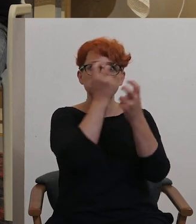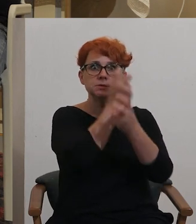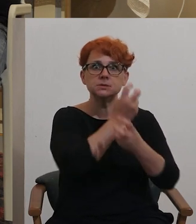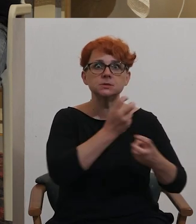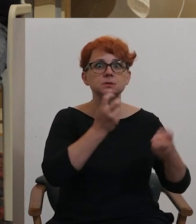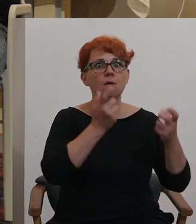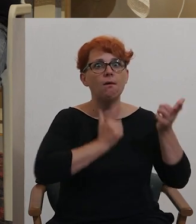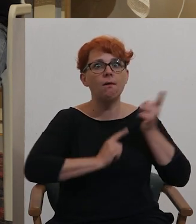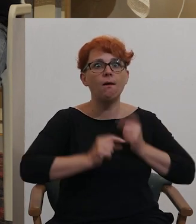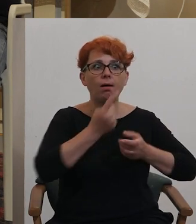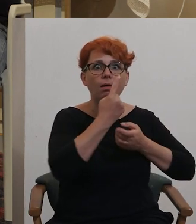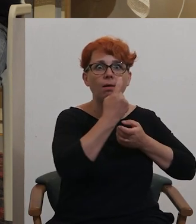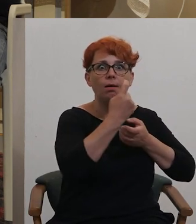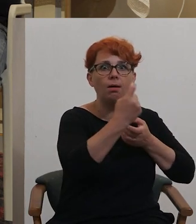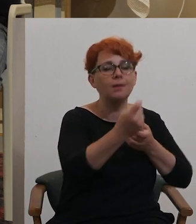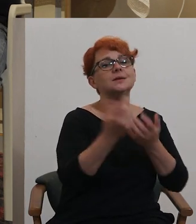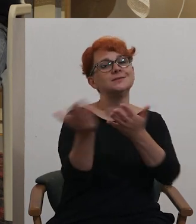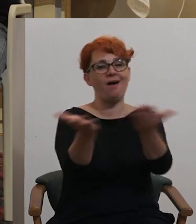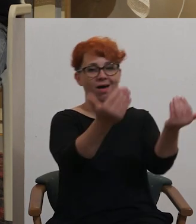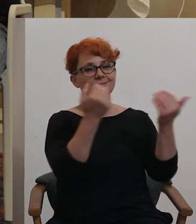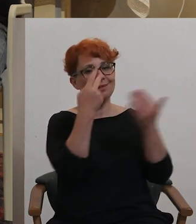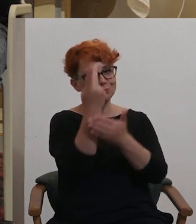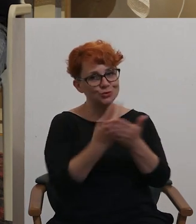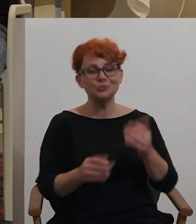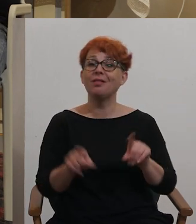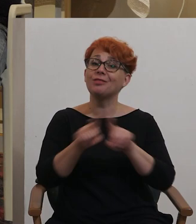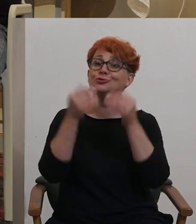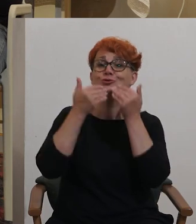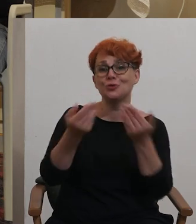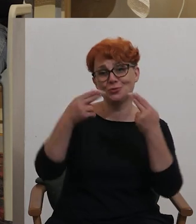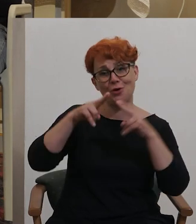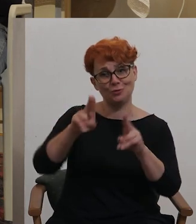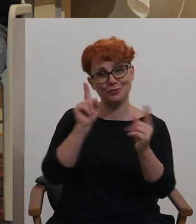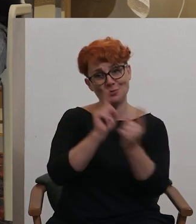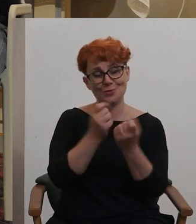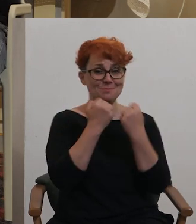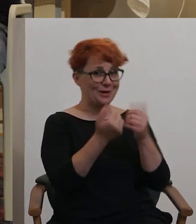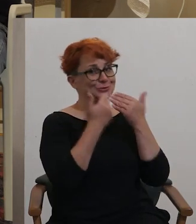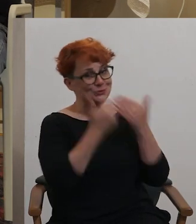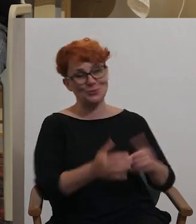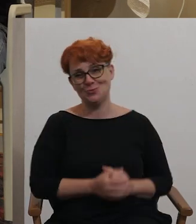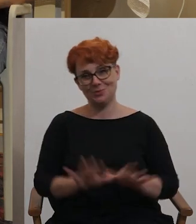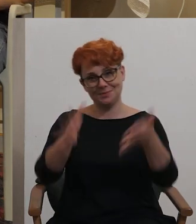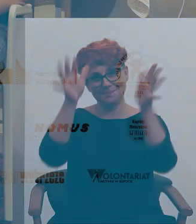i wciągająca. Zachęcam Państwa serdecznie do lektury. Dziękujemy za udział w spotkaniu. Dziękuję bardzo.